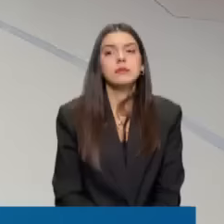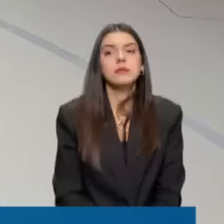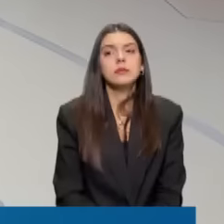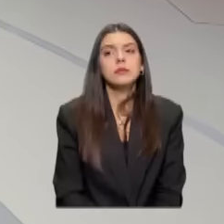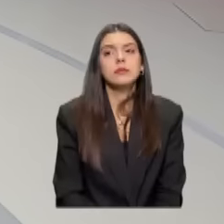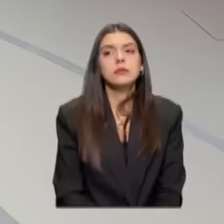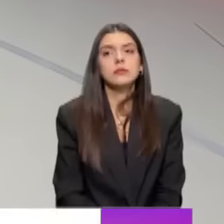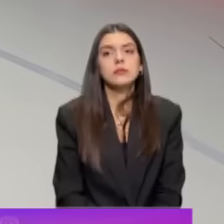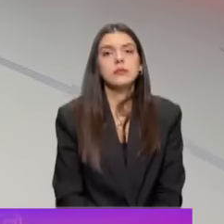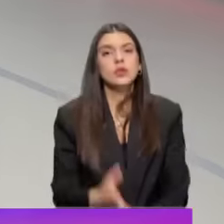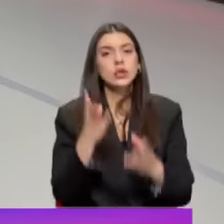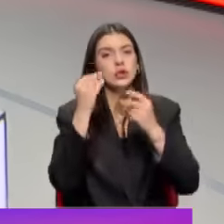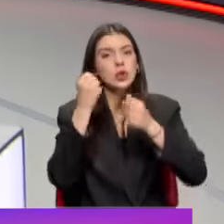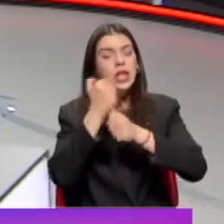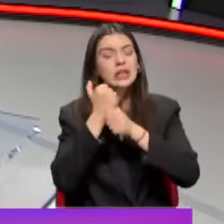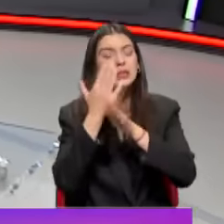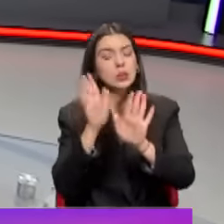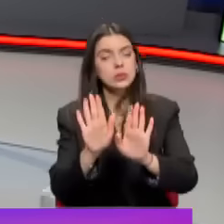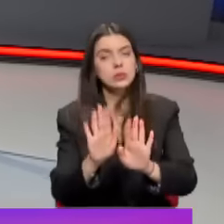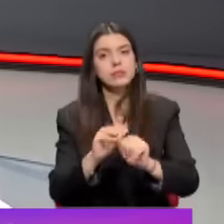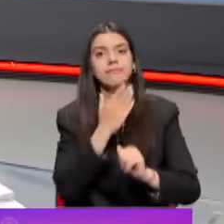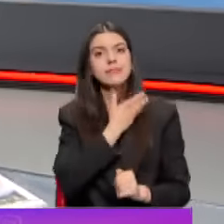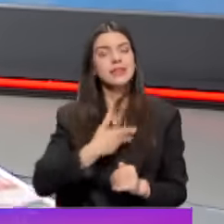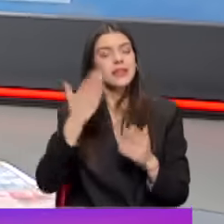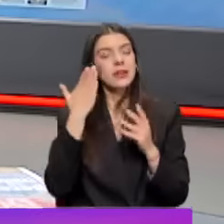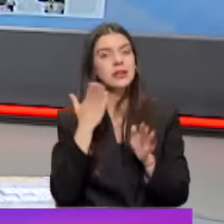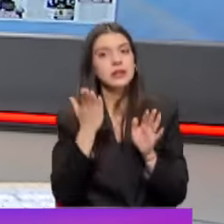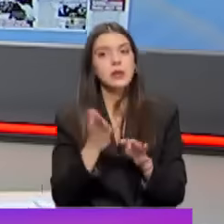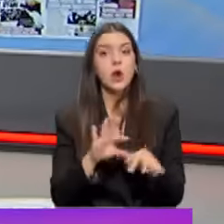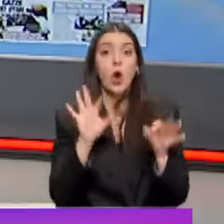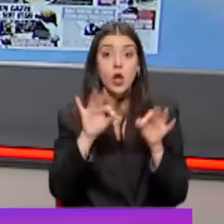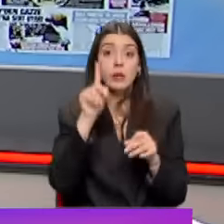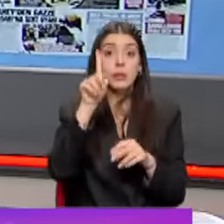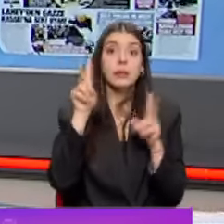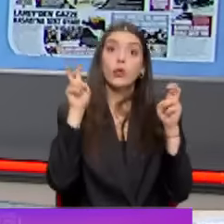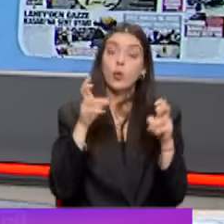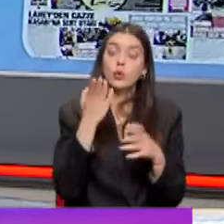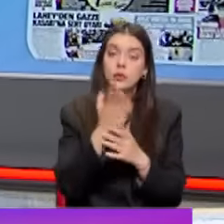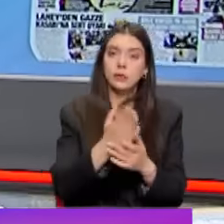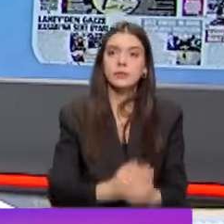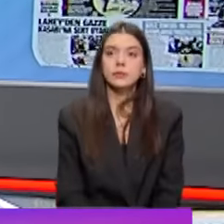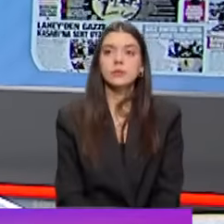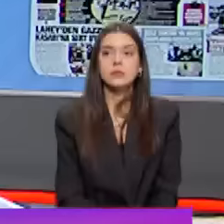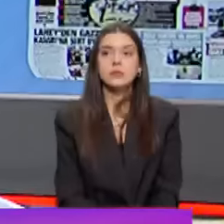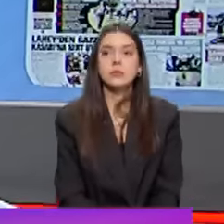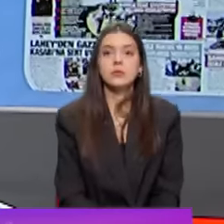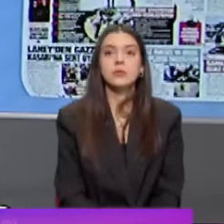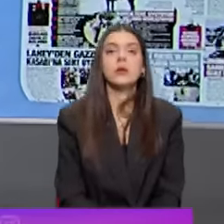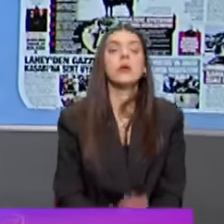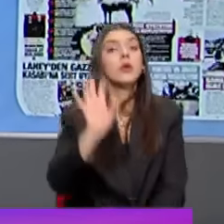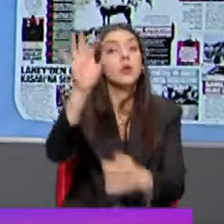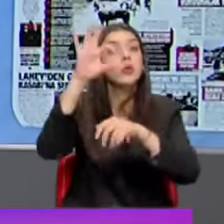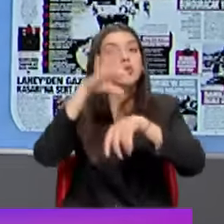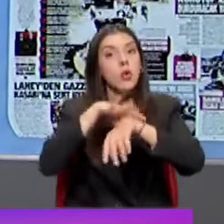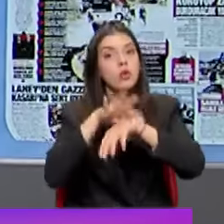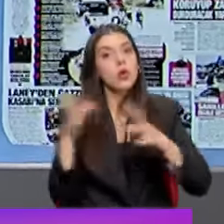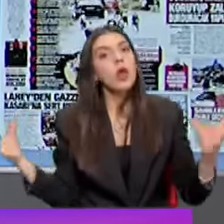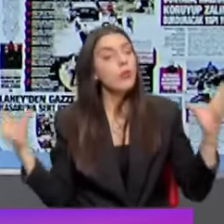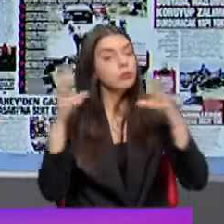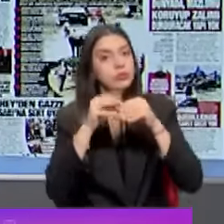kaldırıldı Çok geçmiş olsun sevgili izleyenler önemli bir konu Eee doktorlar bir araya